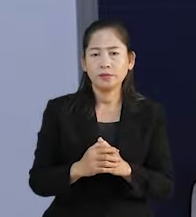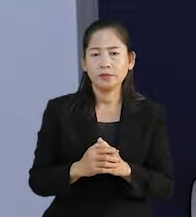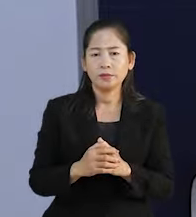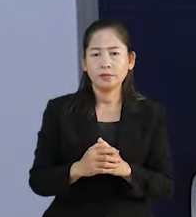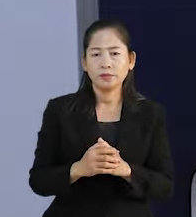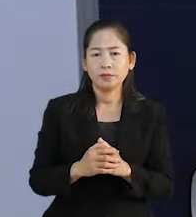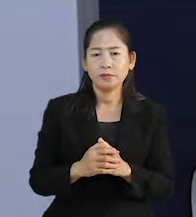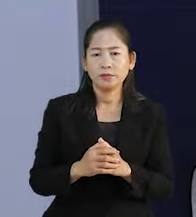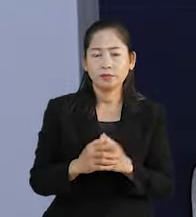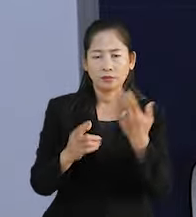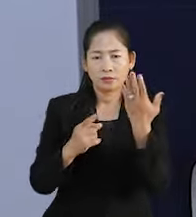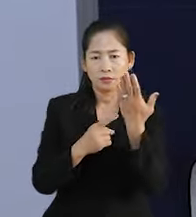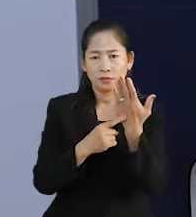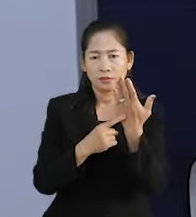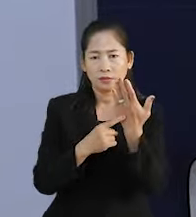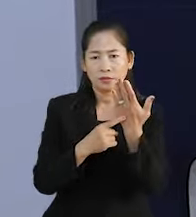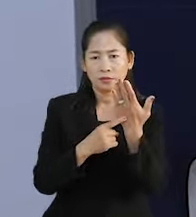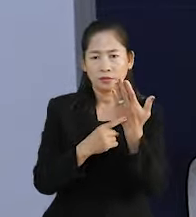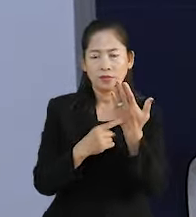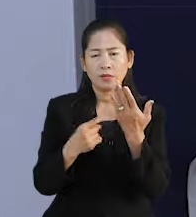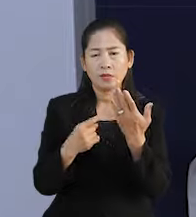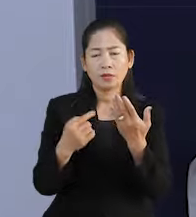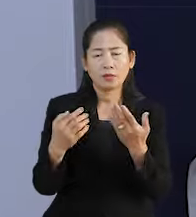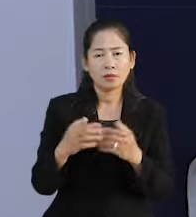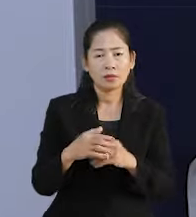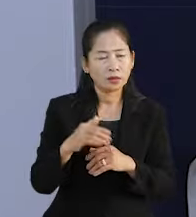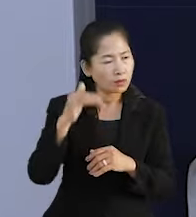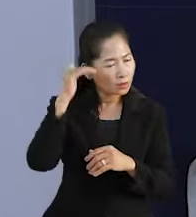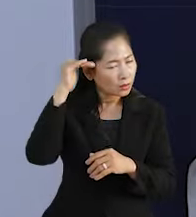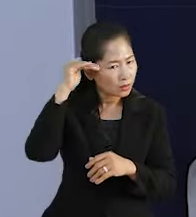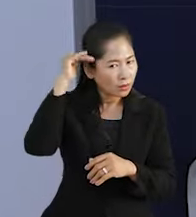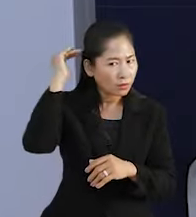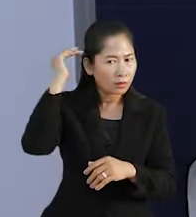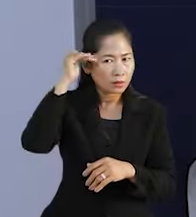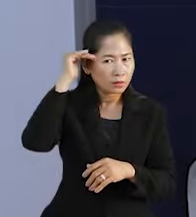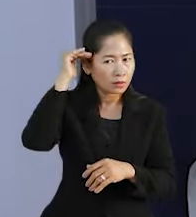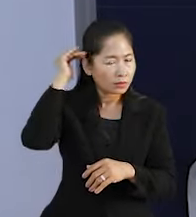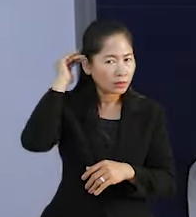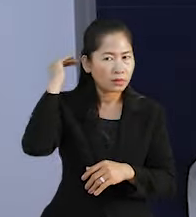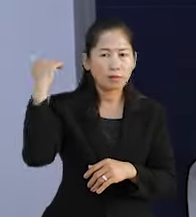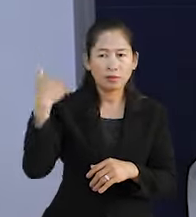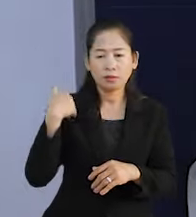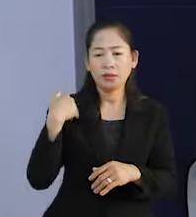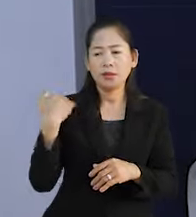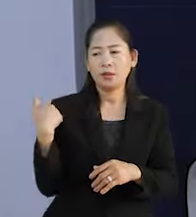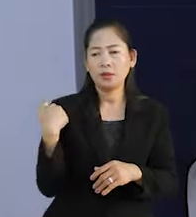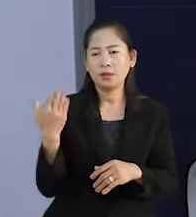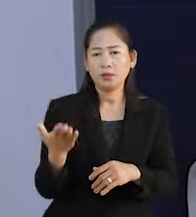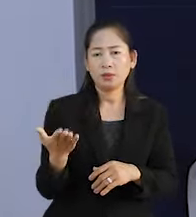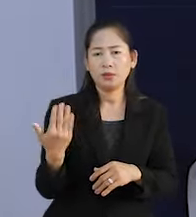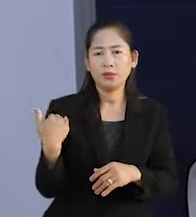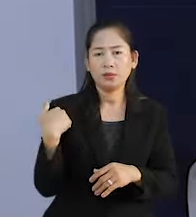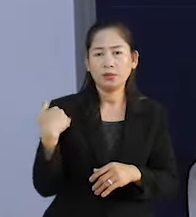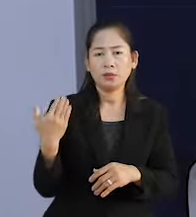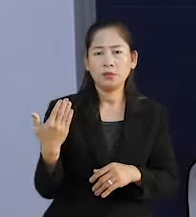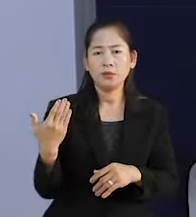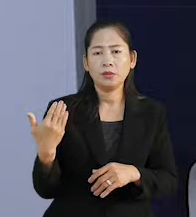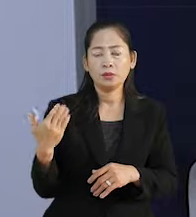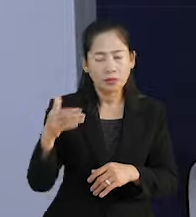ចាកូនខានមួយណាកូនណាចាំដល់អាយុអញ្ចឹងប្រើពាក្យថាម៉េចកូនគាត់មានអាយុកុំប្រើពាក្យថានាងពុំម្ដាយ